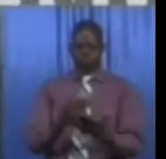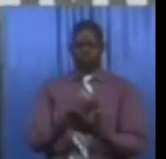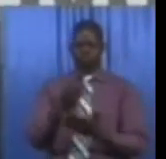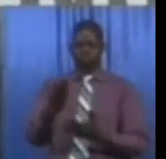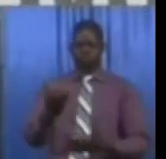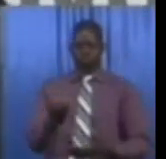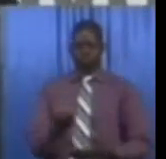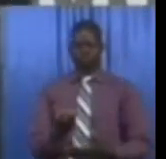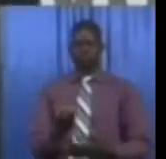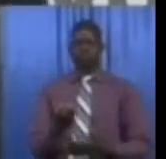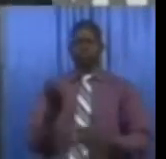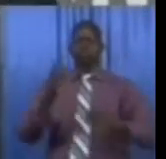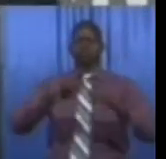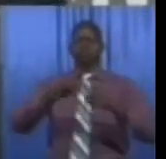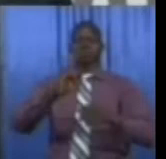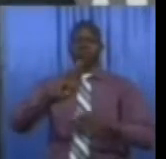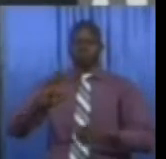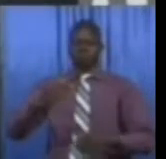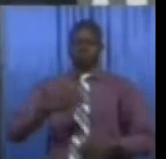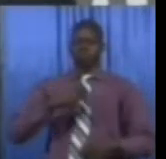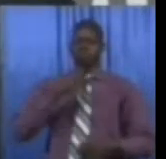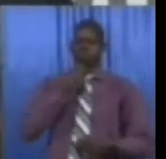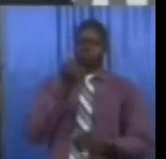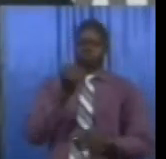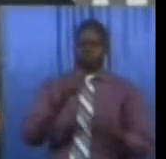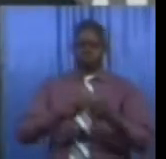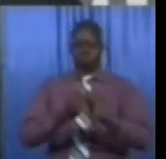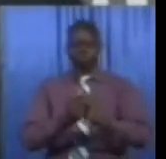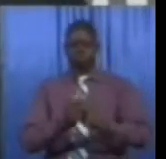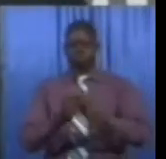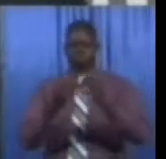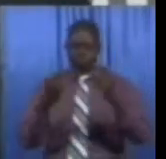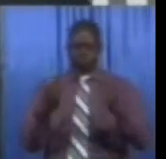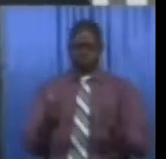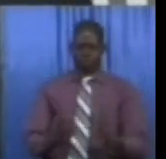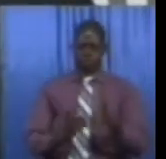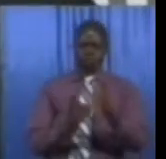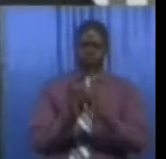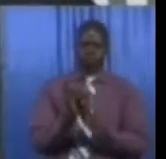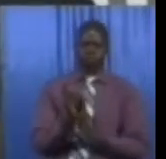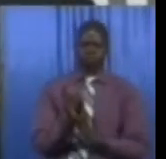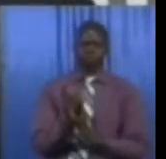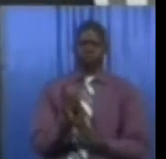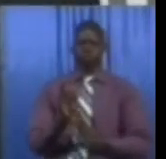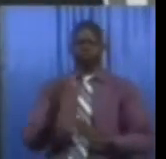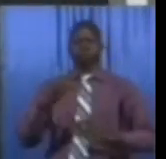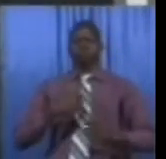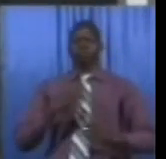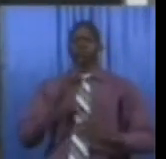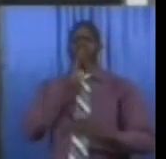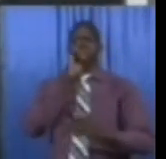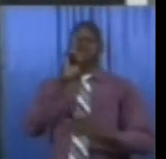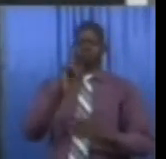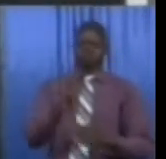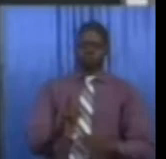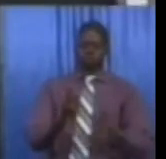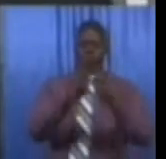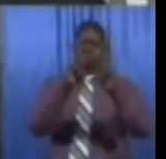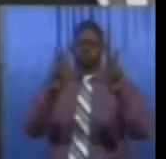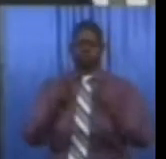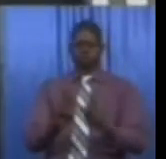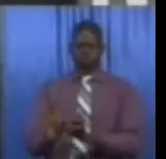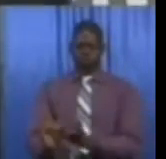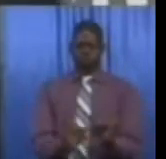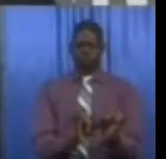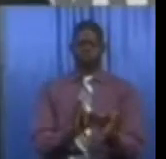désirent. À Bobo, nous n'avons pas ce problème. La zone, l'extension a été, vraiment le parcellage a été fait. Nous